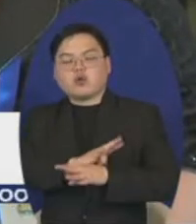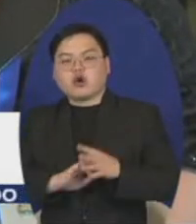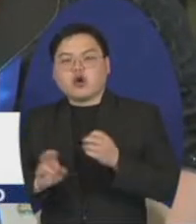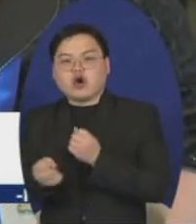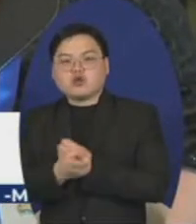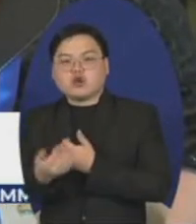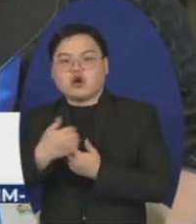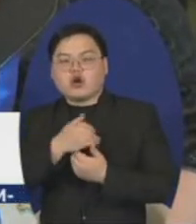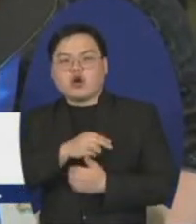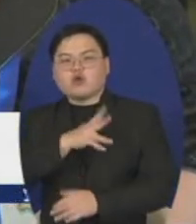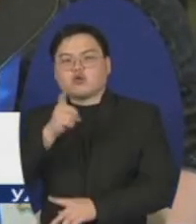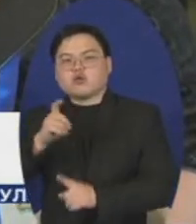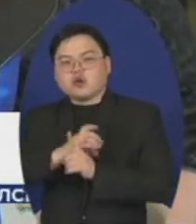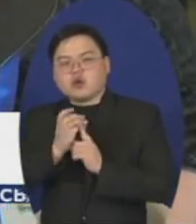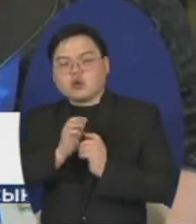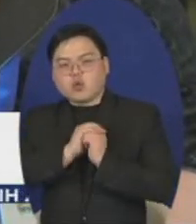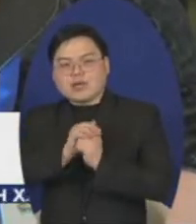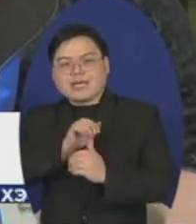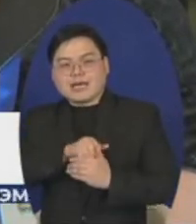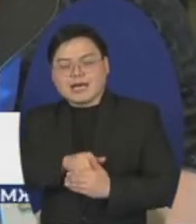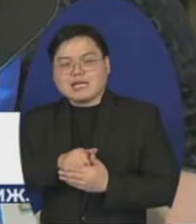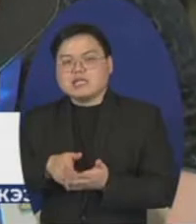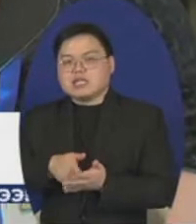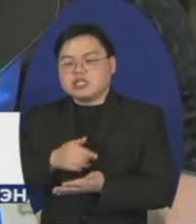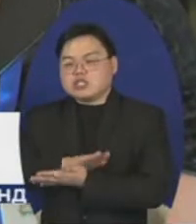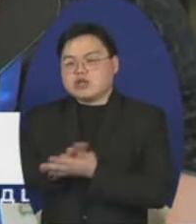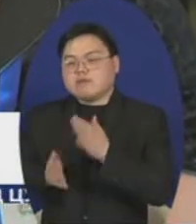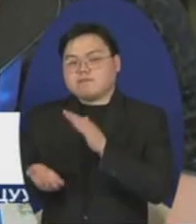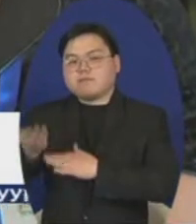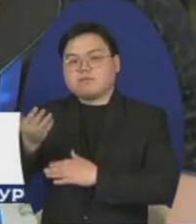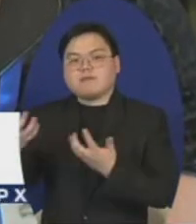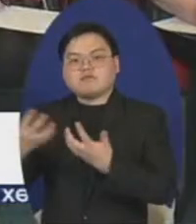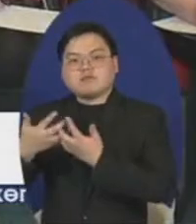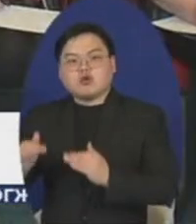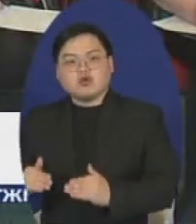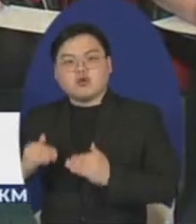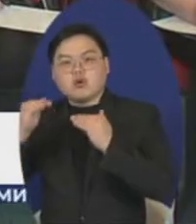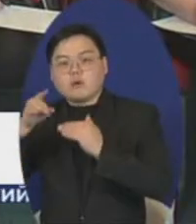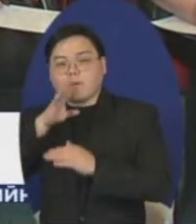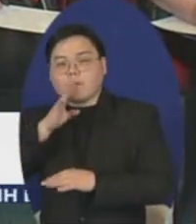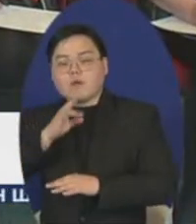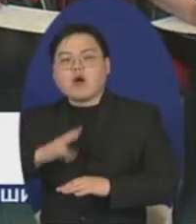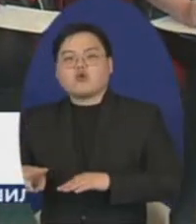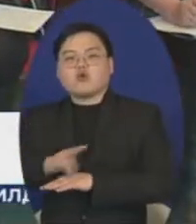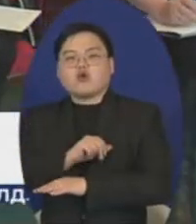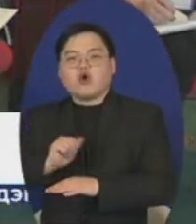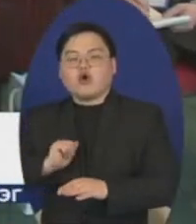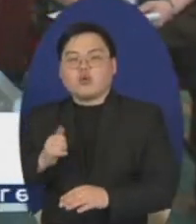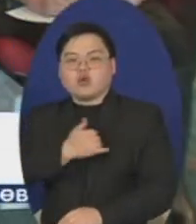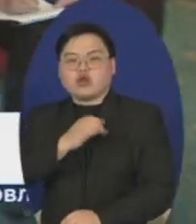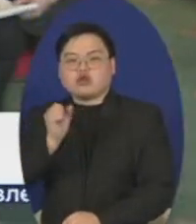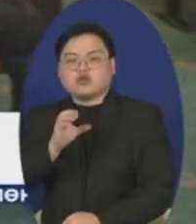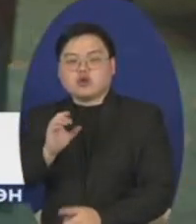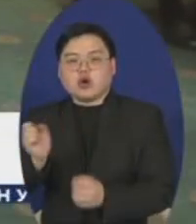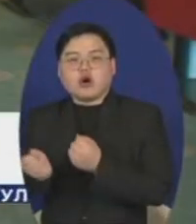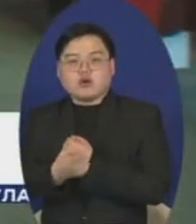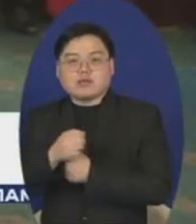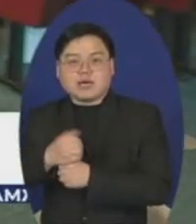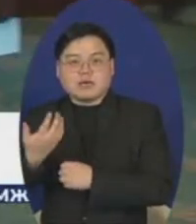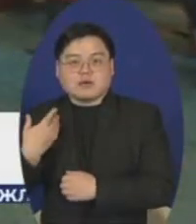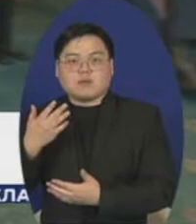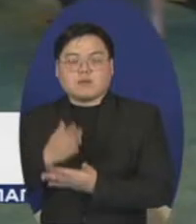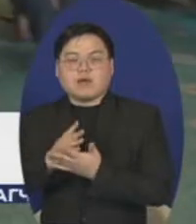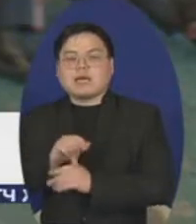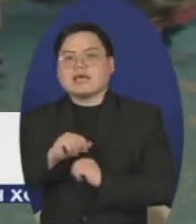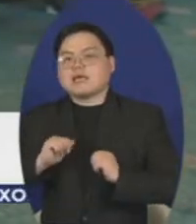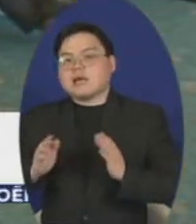шингээж түүх соёлоо хүндэтгэн хадгалж орчин цагийн шаардлагад нийцүүлэн хөгжөхөд нутгийн өөрөө удирдах ёс онцгой үүрэг гүйцэтгэнэ. Энэ зарчмын дагуу нутгийн иргэд